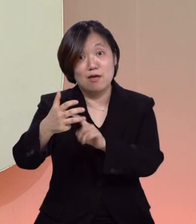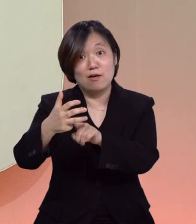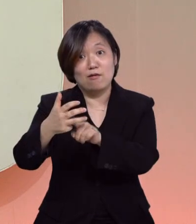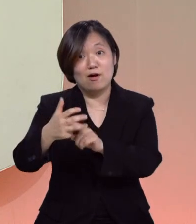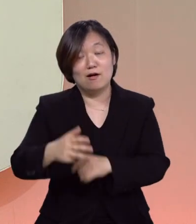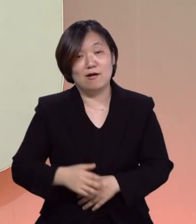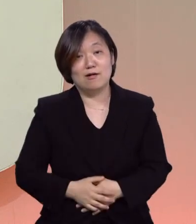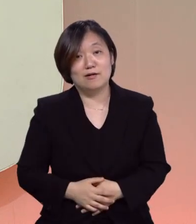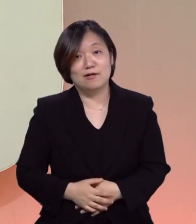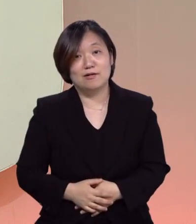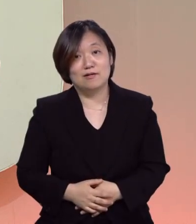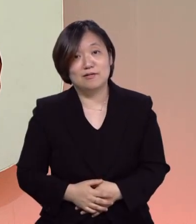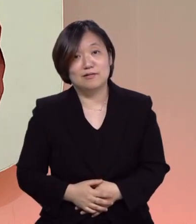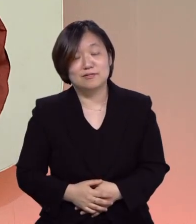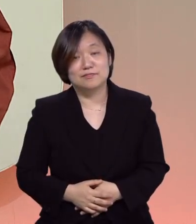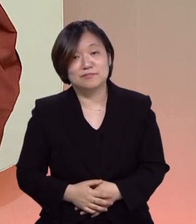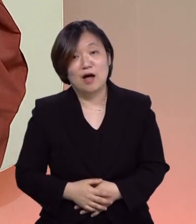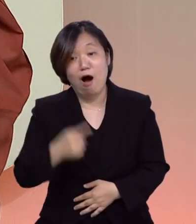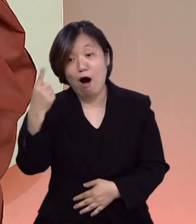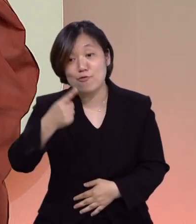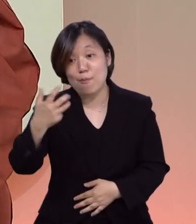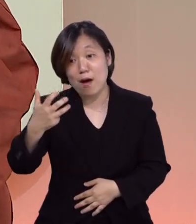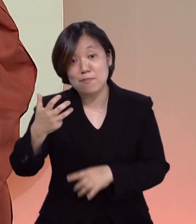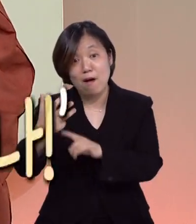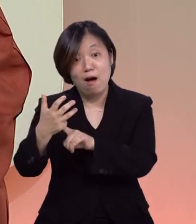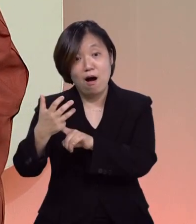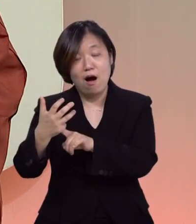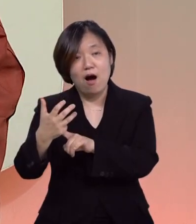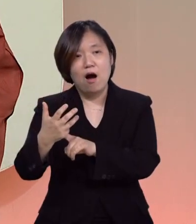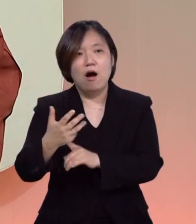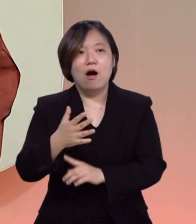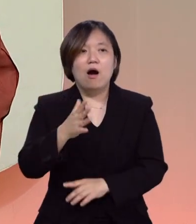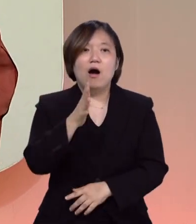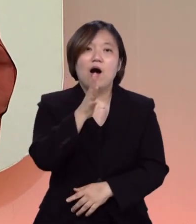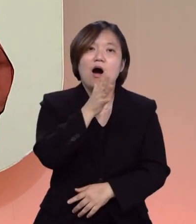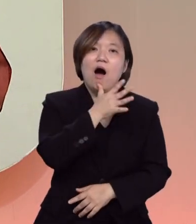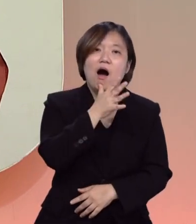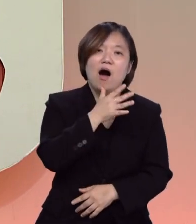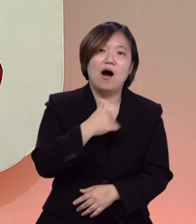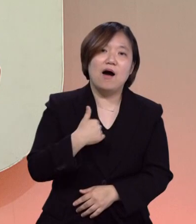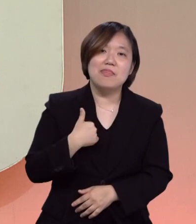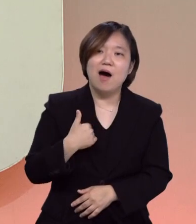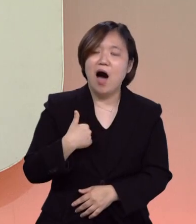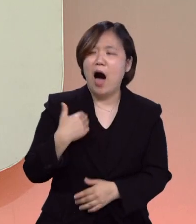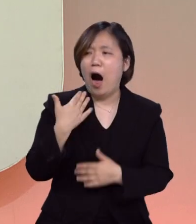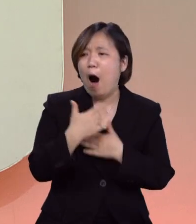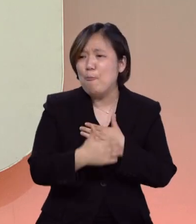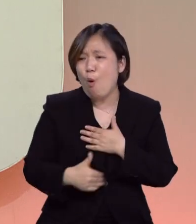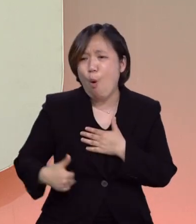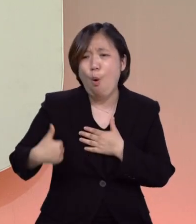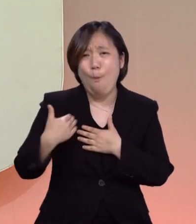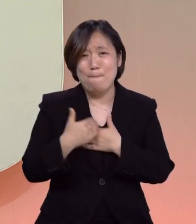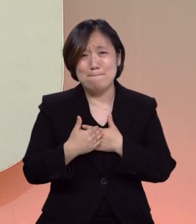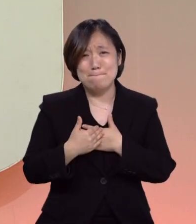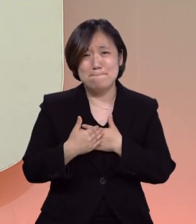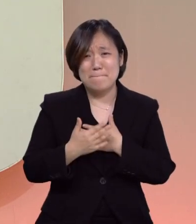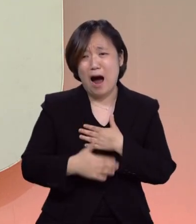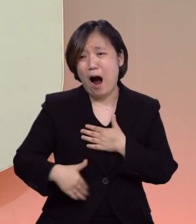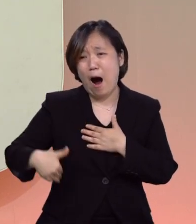아 내 몸뚱아리에 내가 속고 있었구나라는 그런 어떤 깨달음이 올라오신